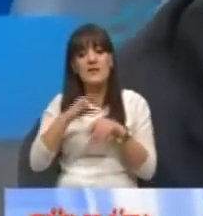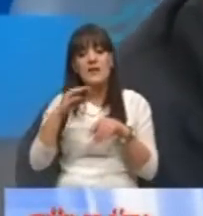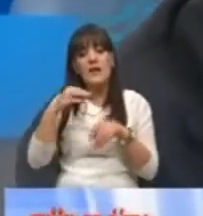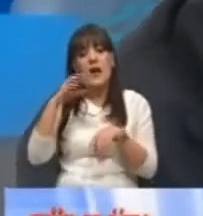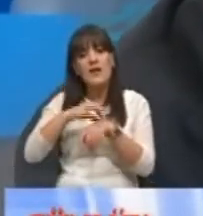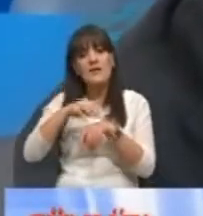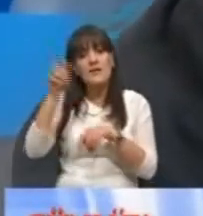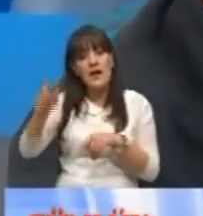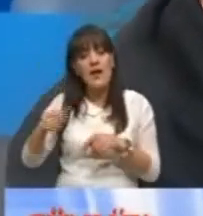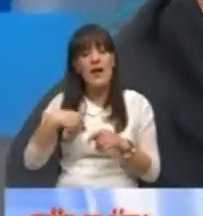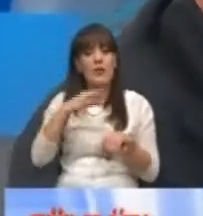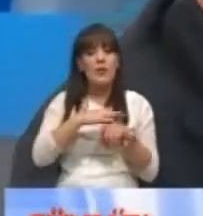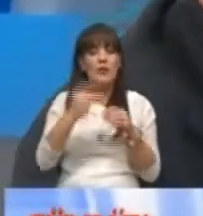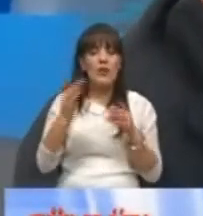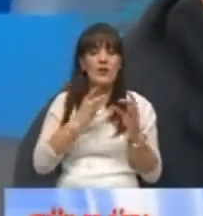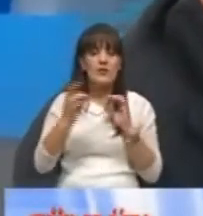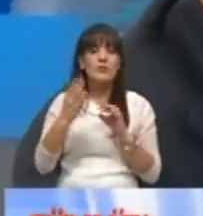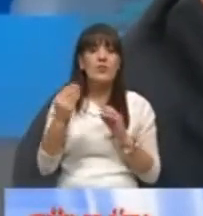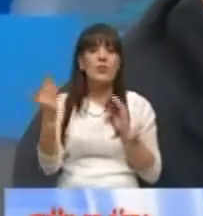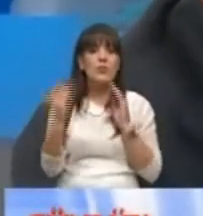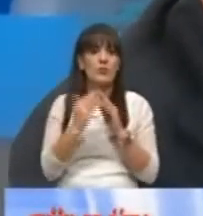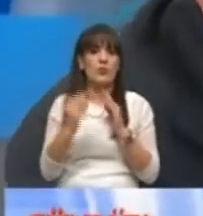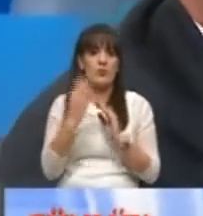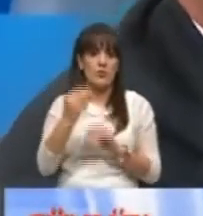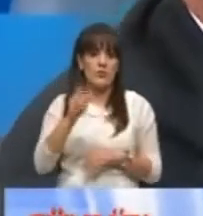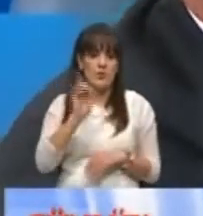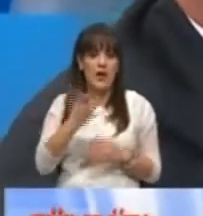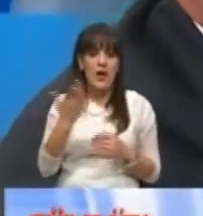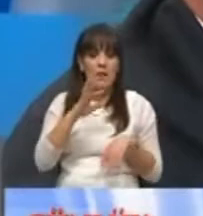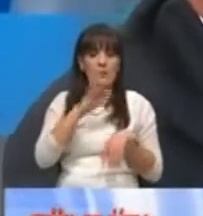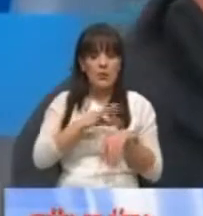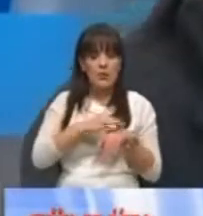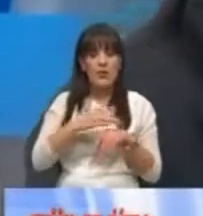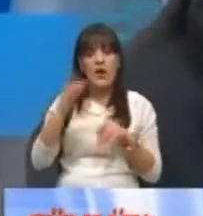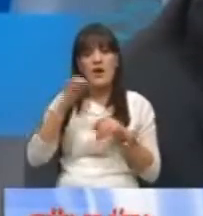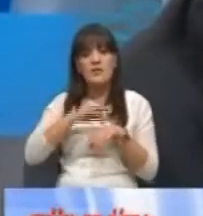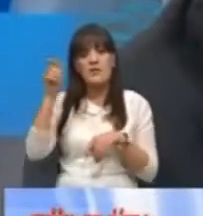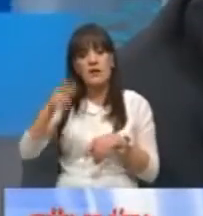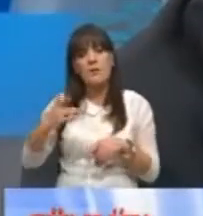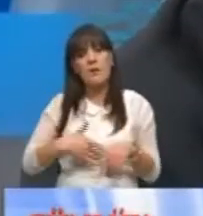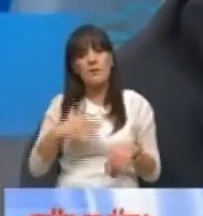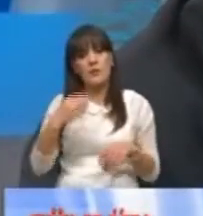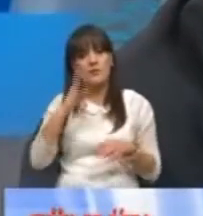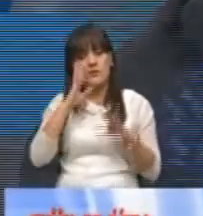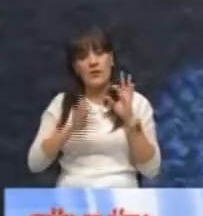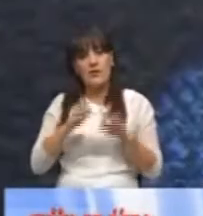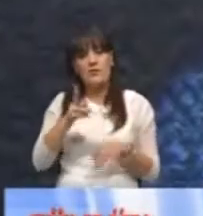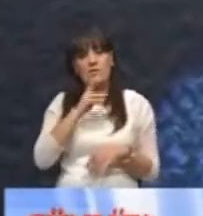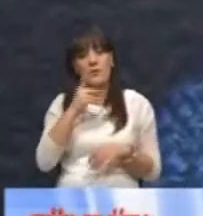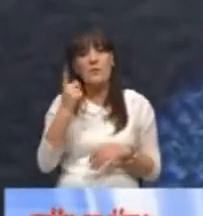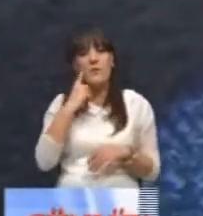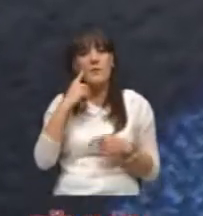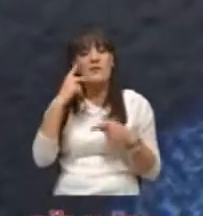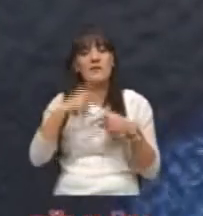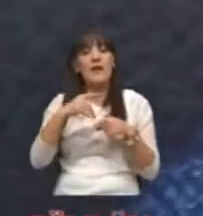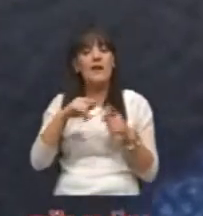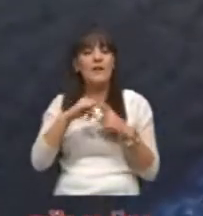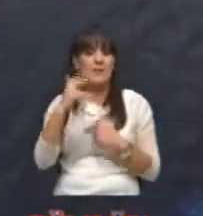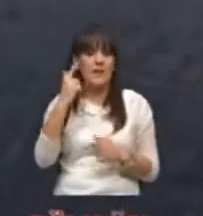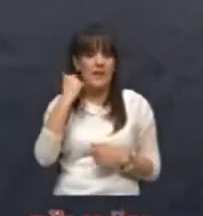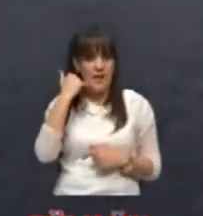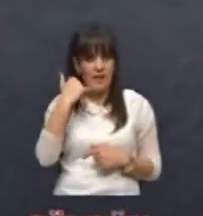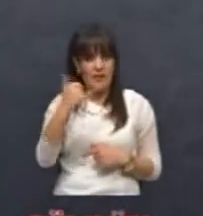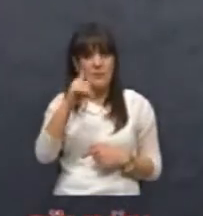ilişkisinde çok uyumlu olması gerekiyor ki hem hekim hem hasta memnun olsun tabii, tedavi sürecinin sonunda. Kesinlikle. Bakalım Zahire Hanım